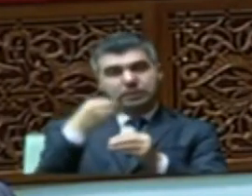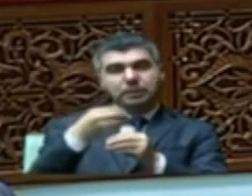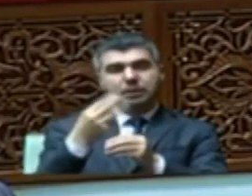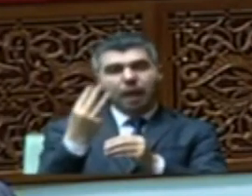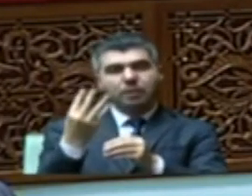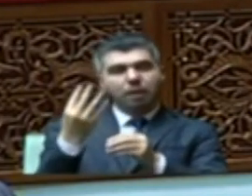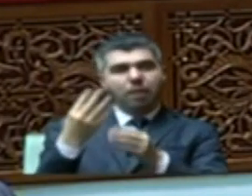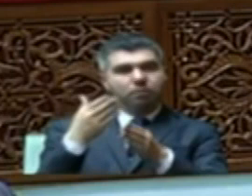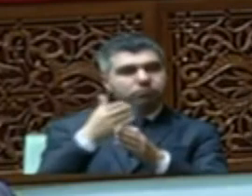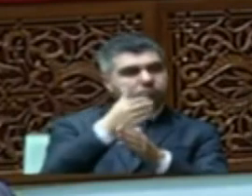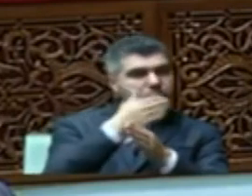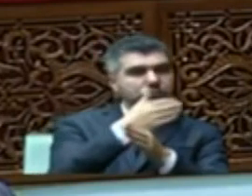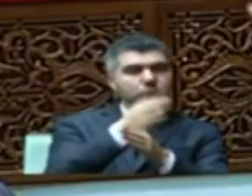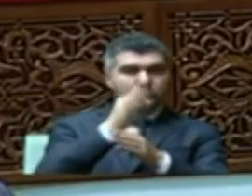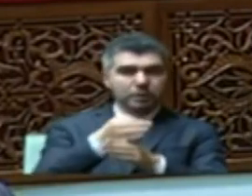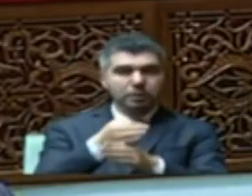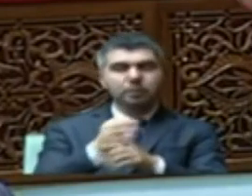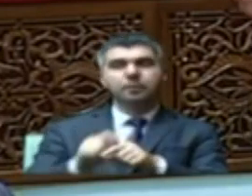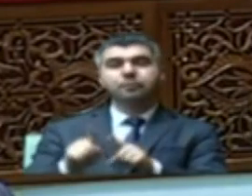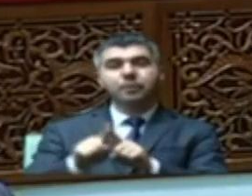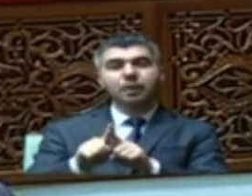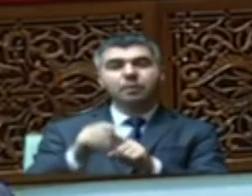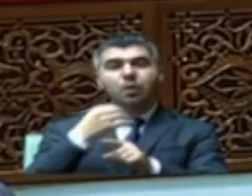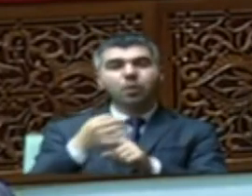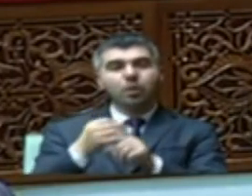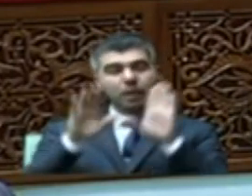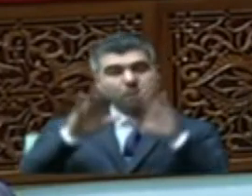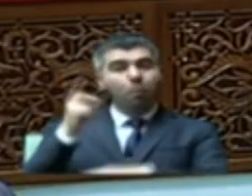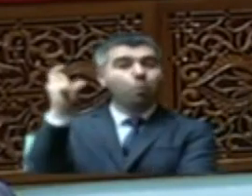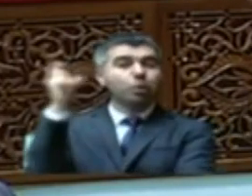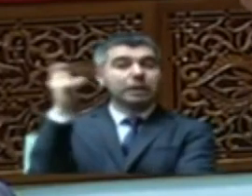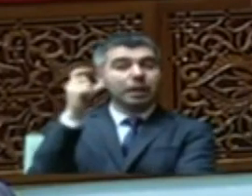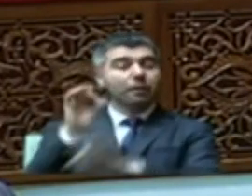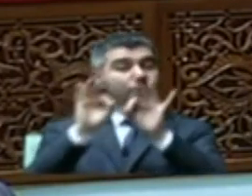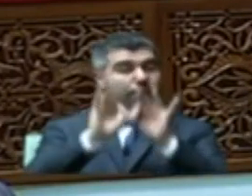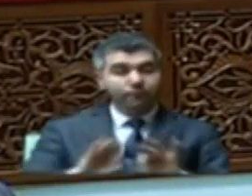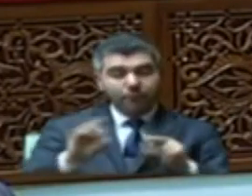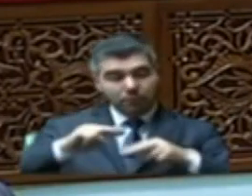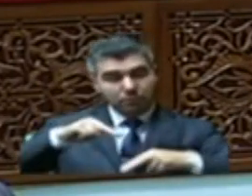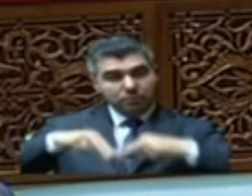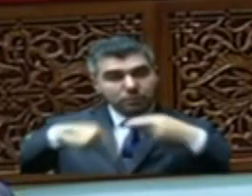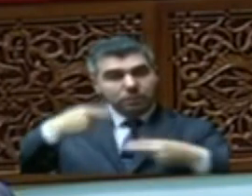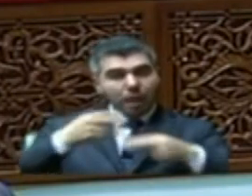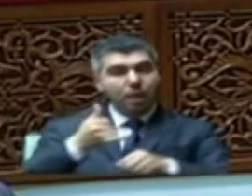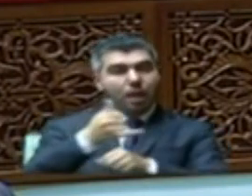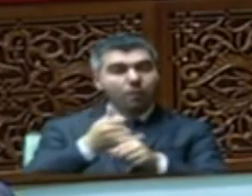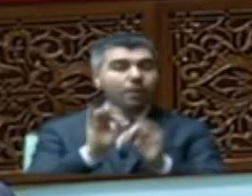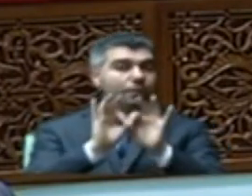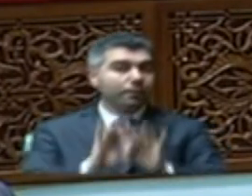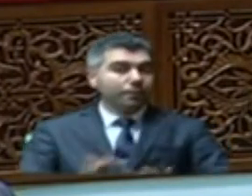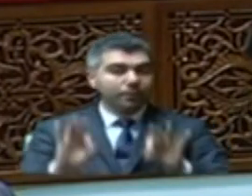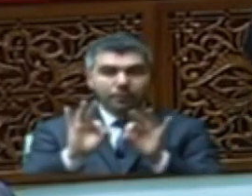كاين المرافق الاجتماعيه ما كاينه، ما كاين مساجد، ما كاين مطاعم اللي في المتناول ديال